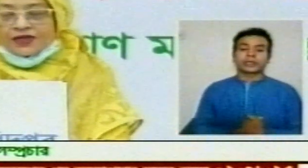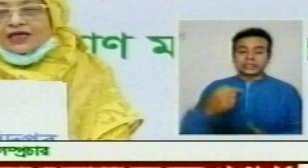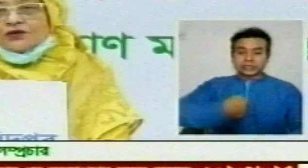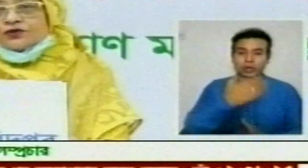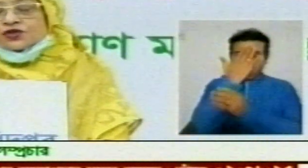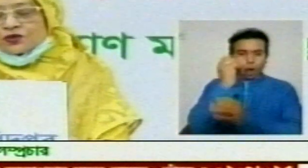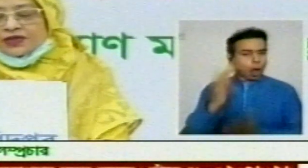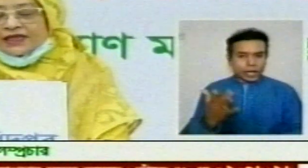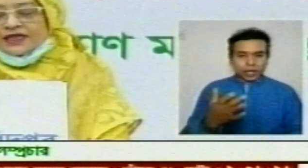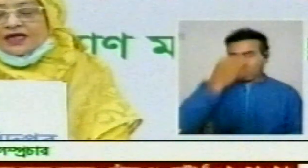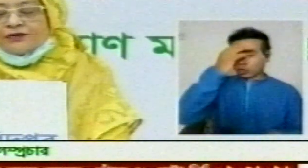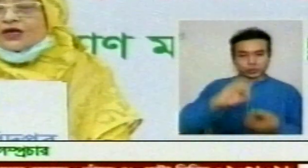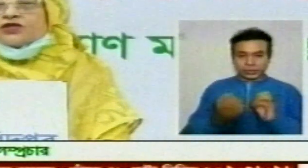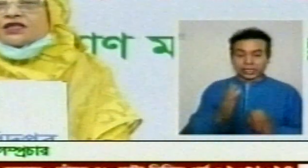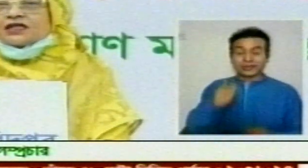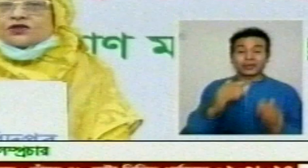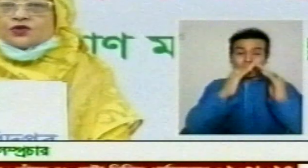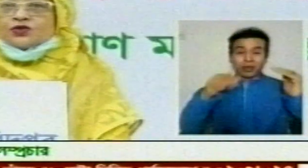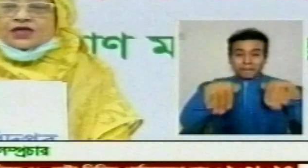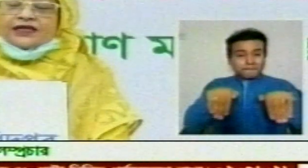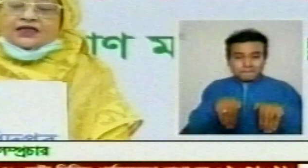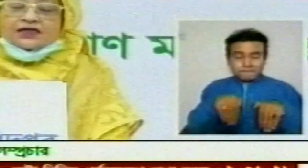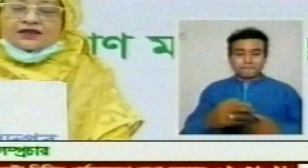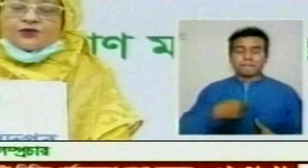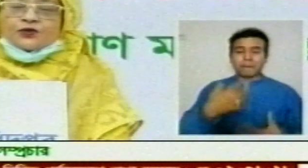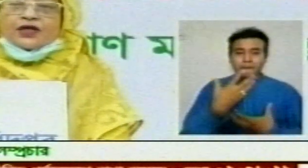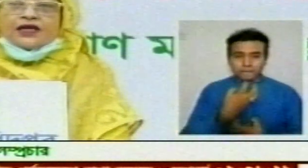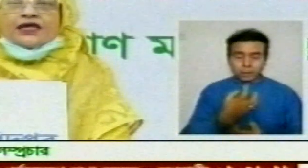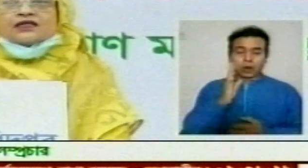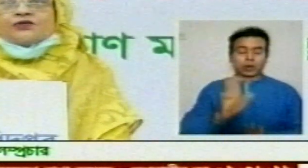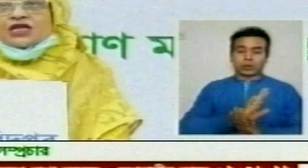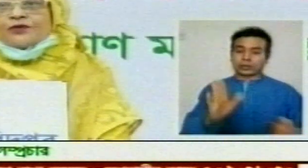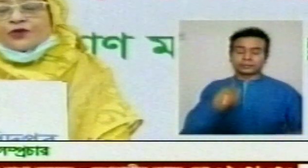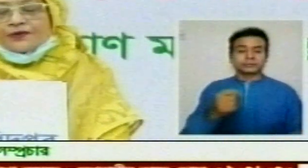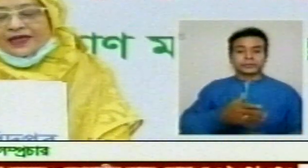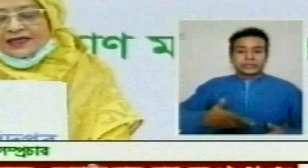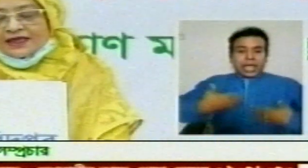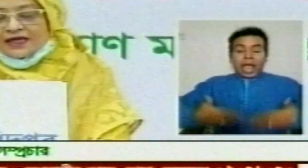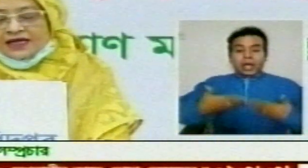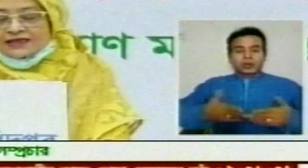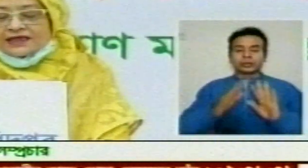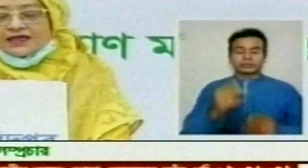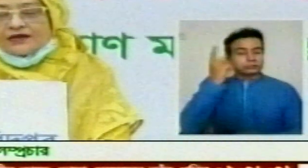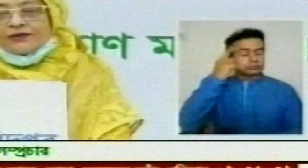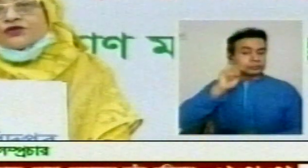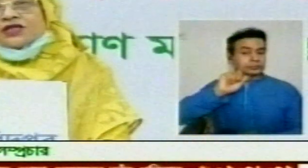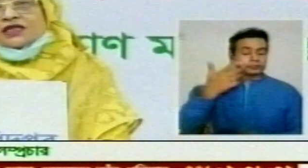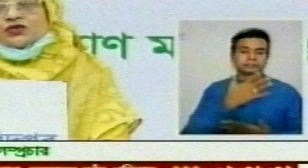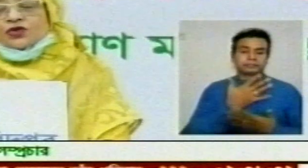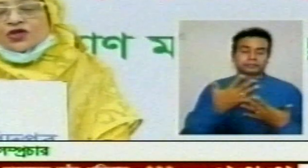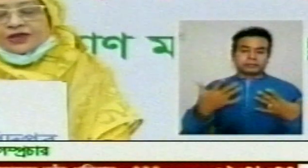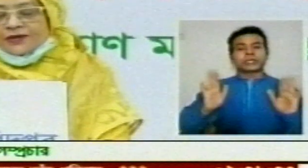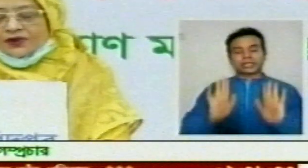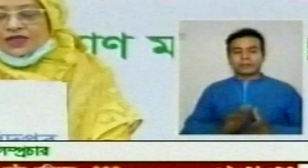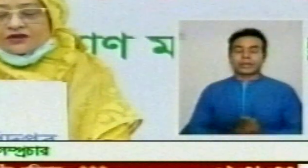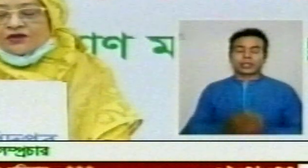হন বা না হন সকলেরই মানসিক স্বাস্থ্য শারীরিক স্বাস্থ্যের উপর একটি বিশাল প্রভাব ফেলে। কাজে মানসিক